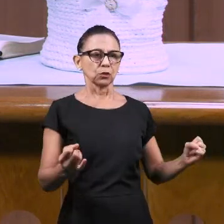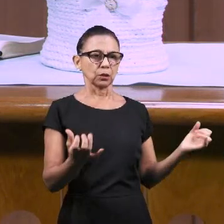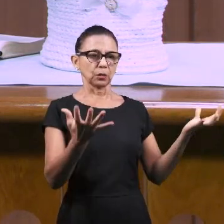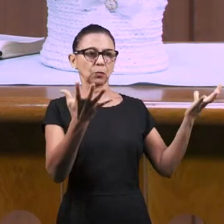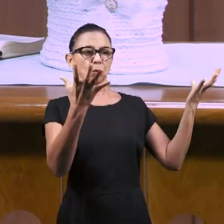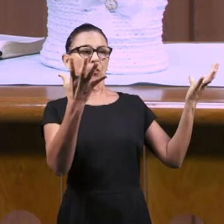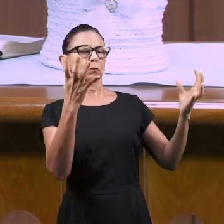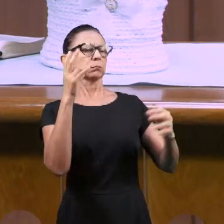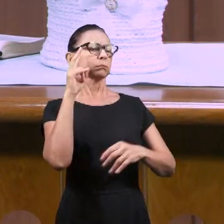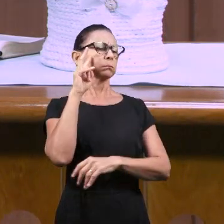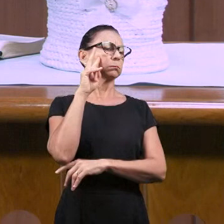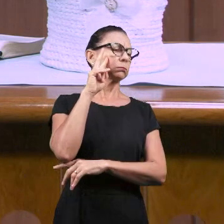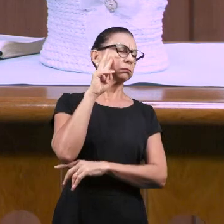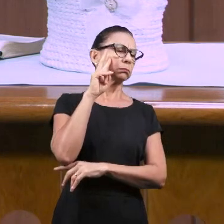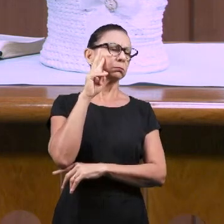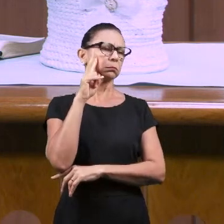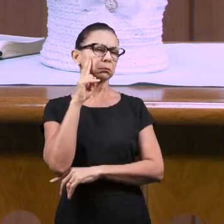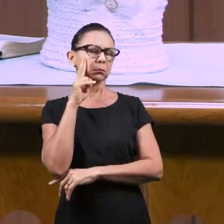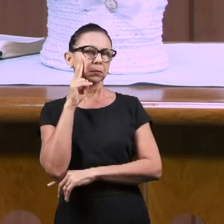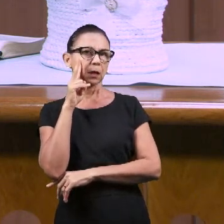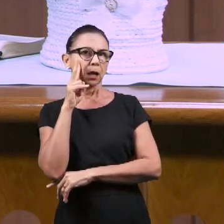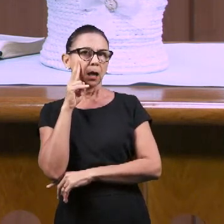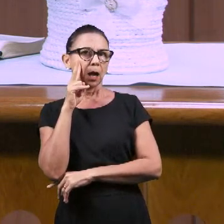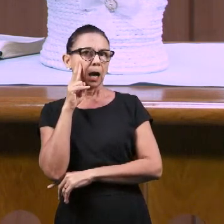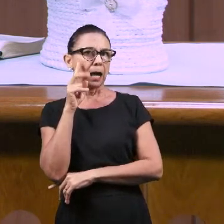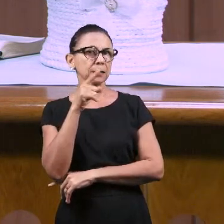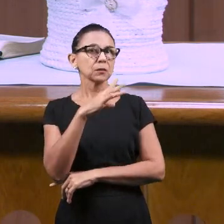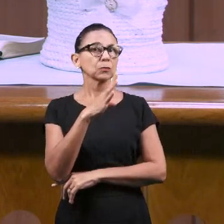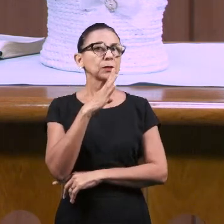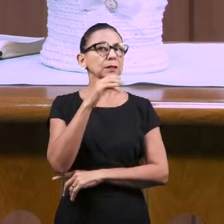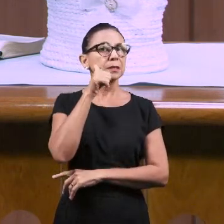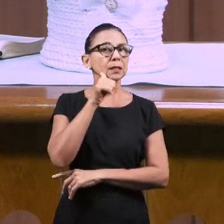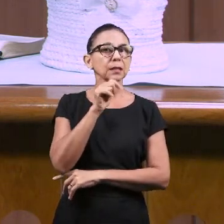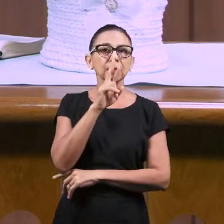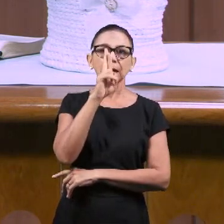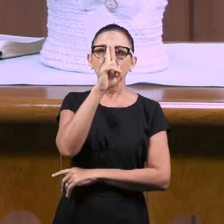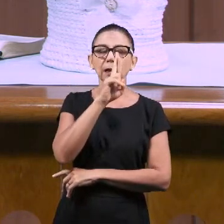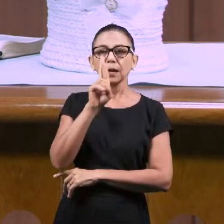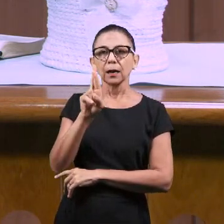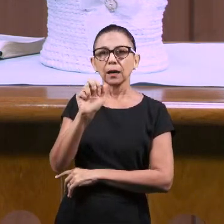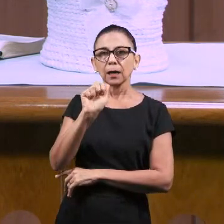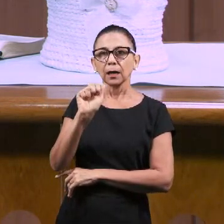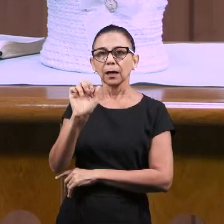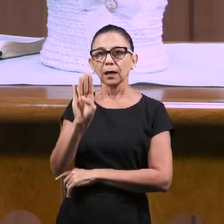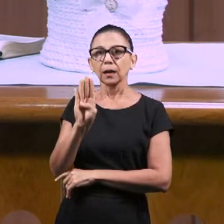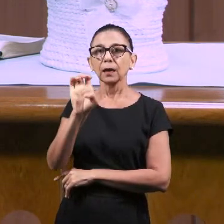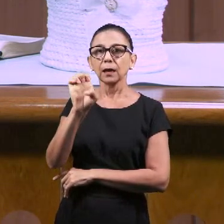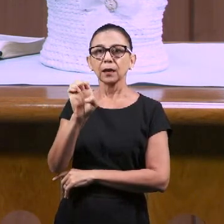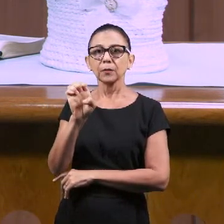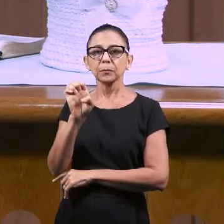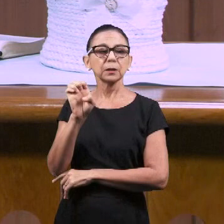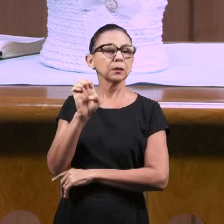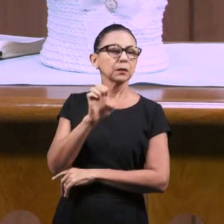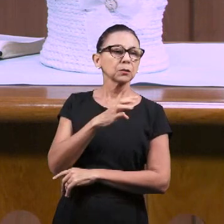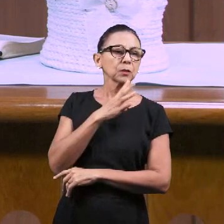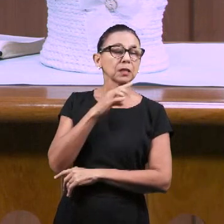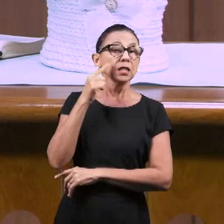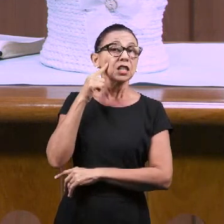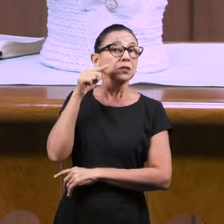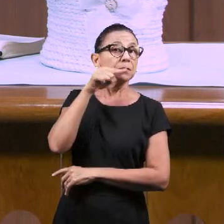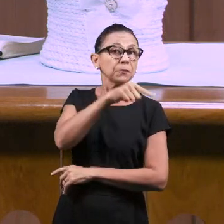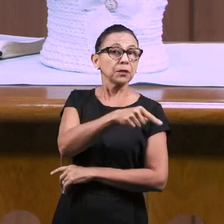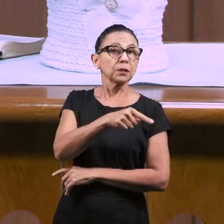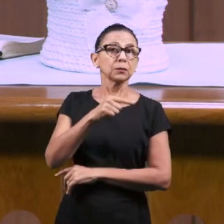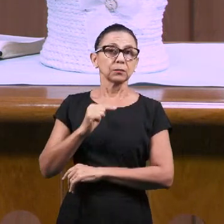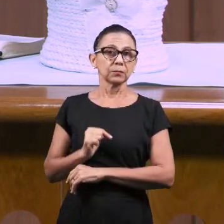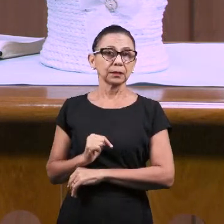ont retrouvé cette femme, ils ont vu le respect qu'elle a eu pour ceux qui entraient dans la terre. Mes